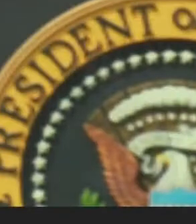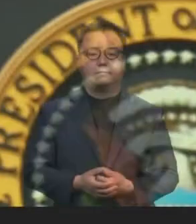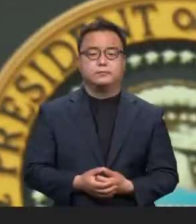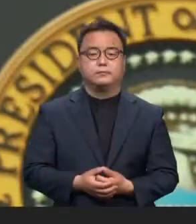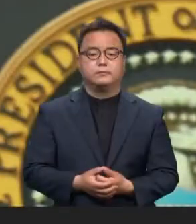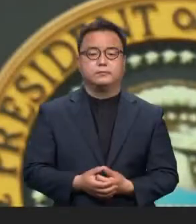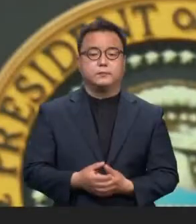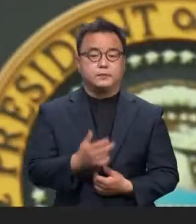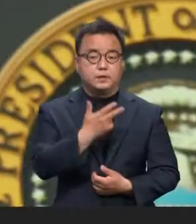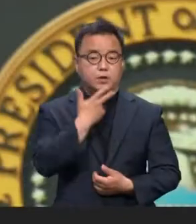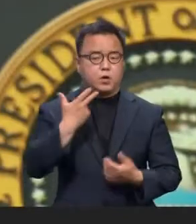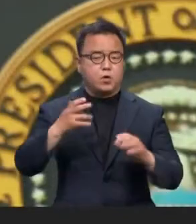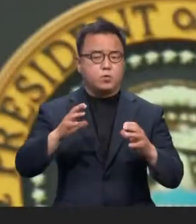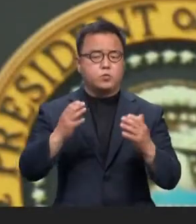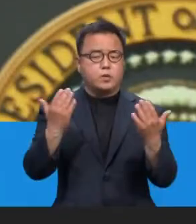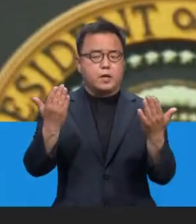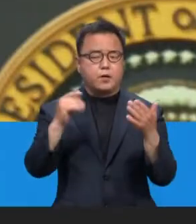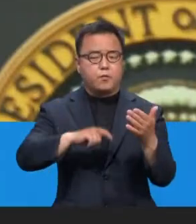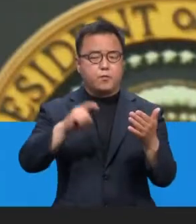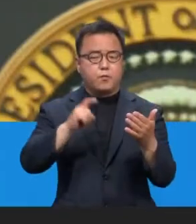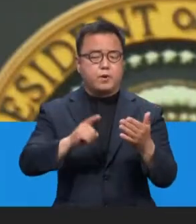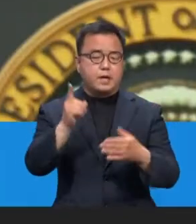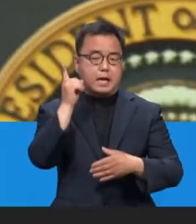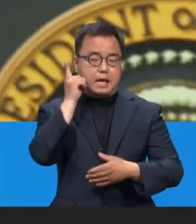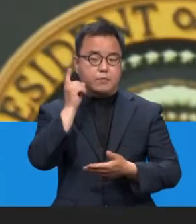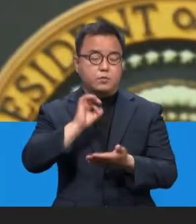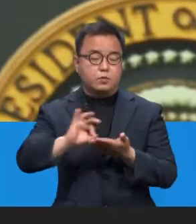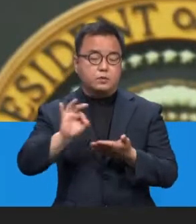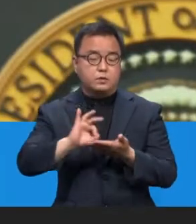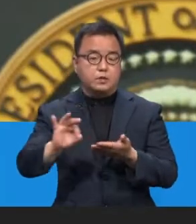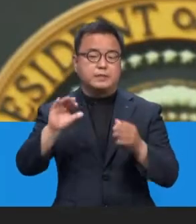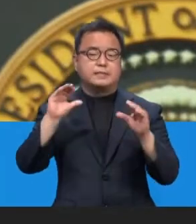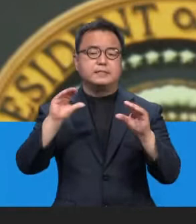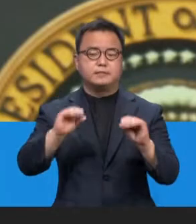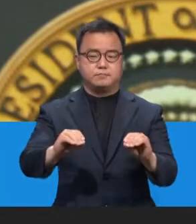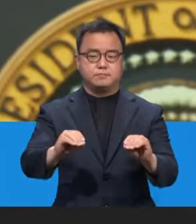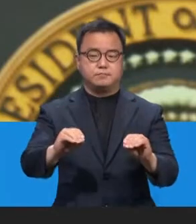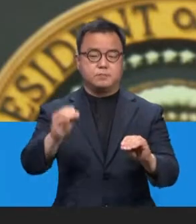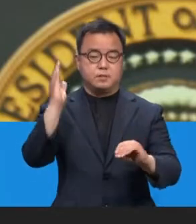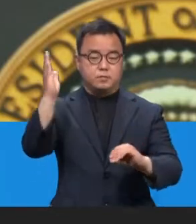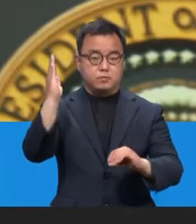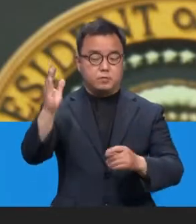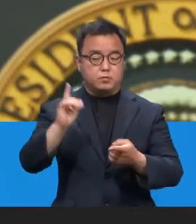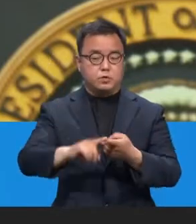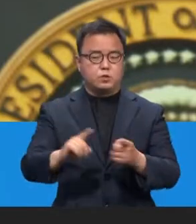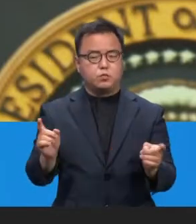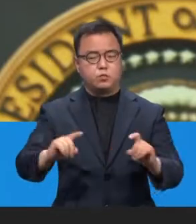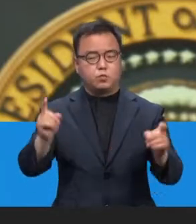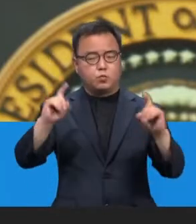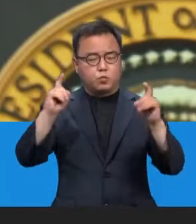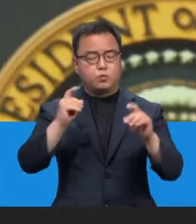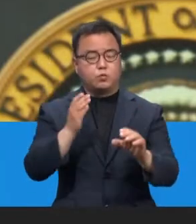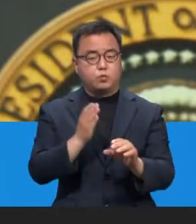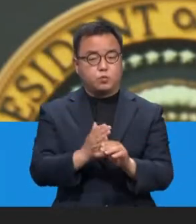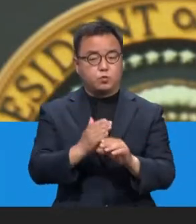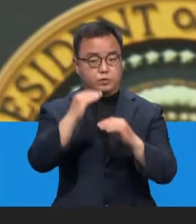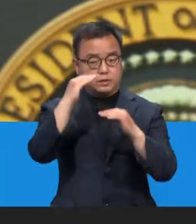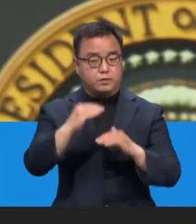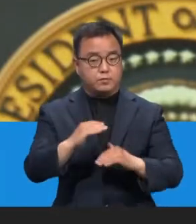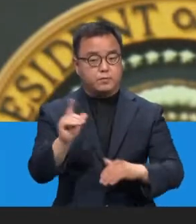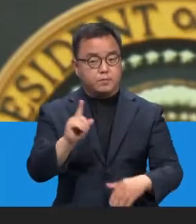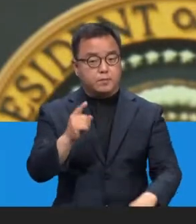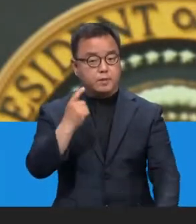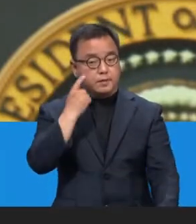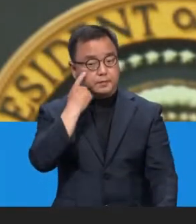4 영국에서 학교에서 휴대전화 사용을 금지해야 한다는 주장을 놓고 최근 논란이 일고 있습니다 어떤 내용인지 송 성한